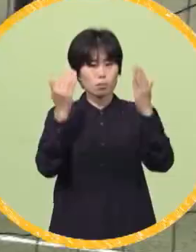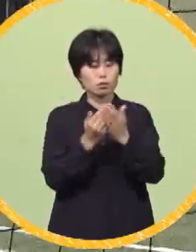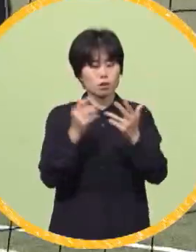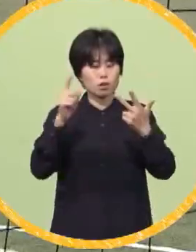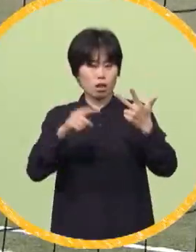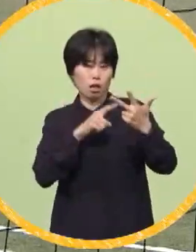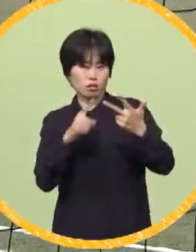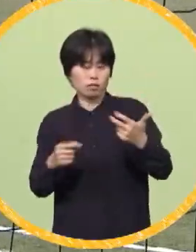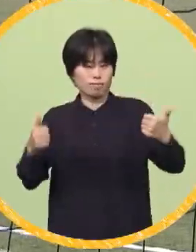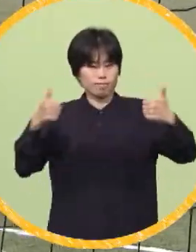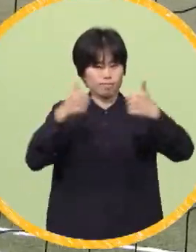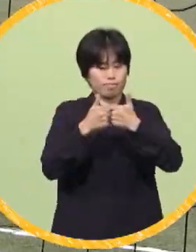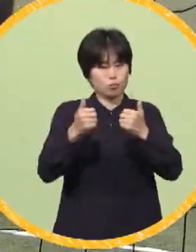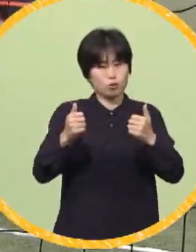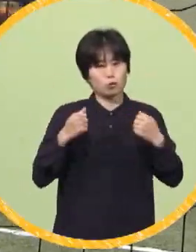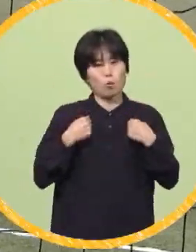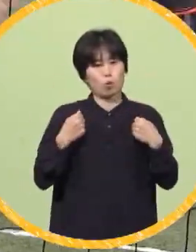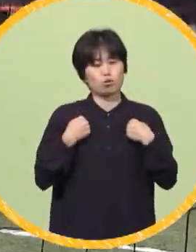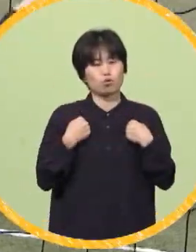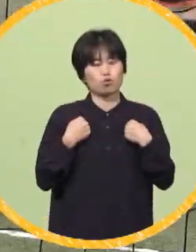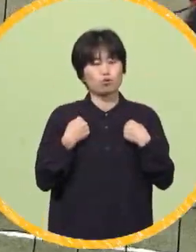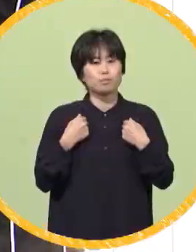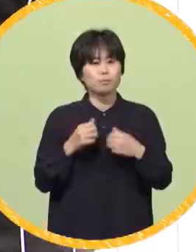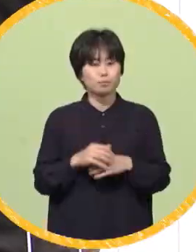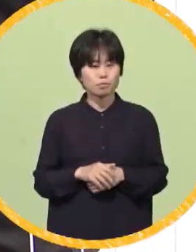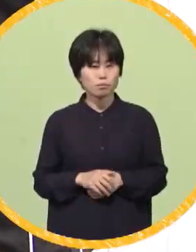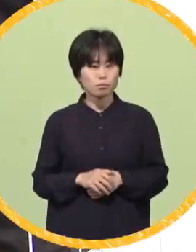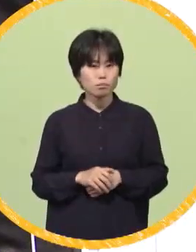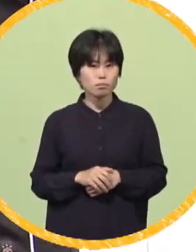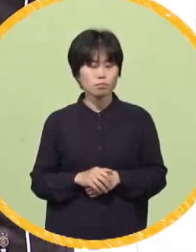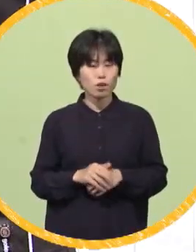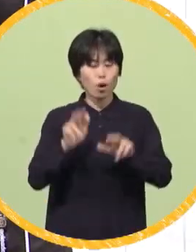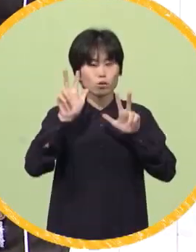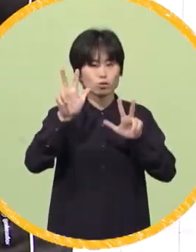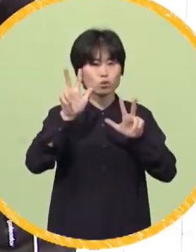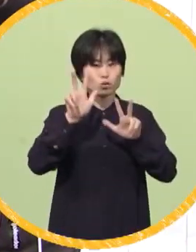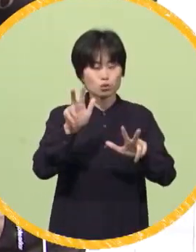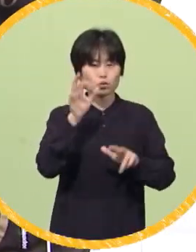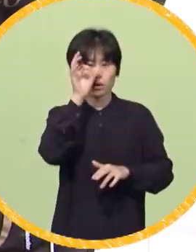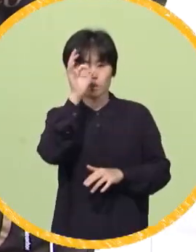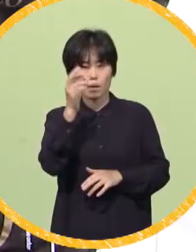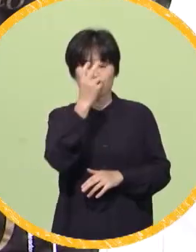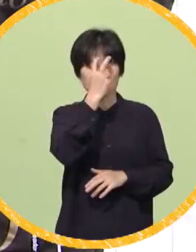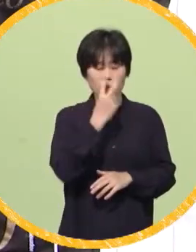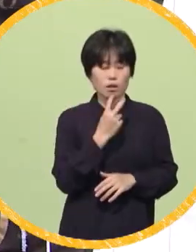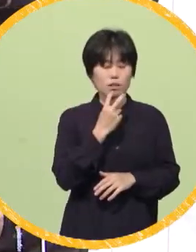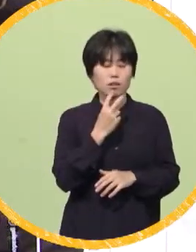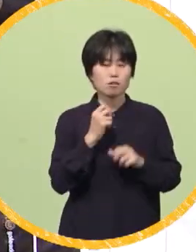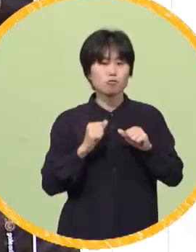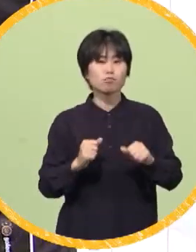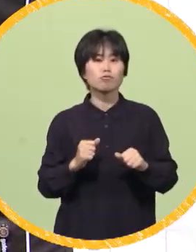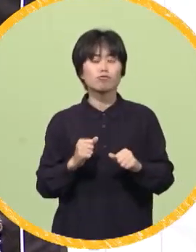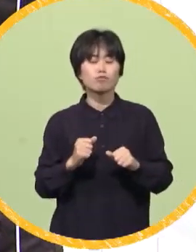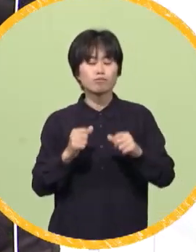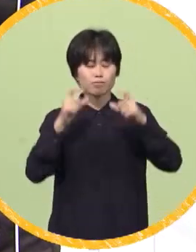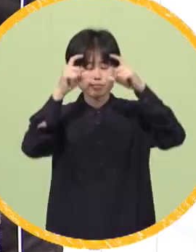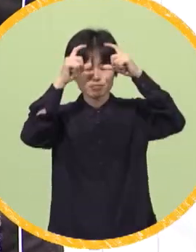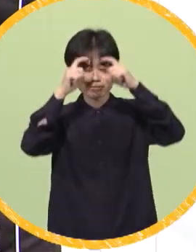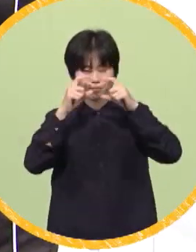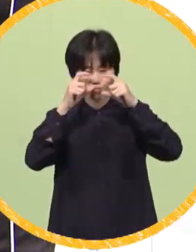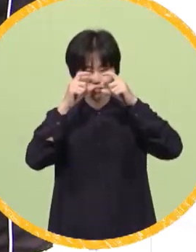人で戦うスポーツ で、これルール的には皆さんこう、まあ、目が見えない人だったり、これ、まあ、アイマスクをした